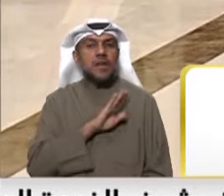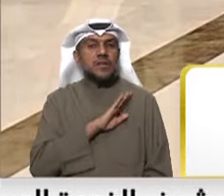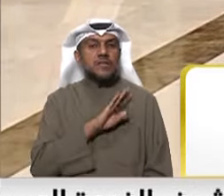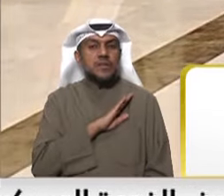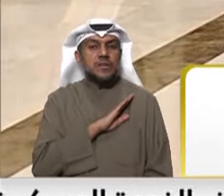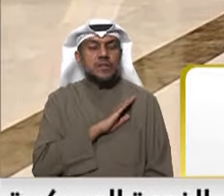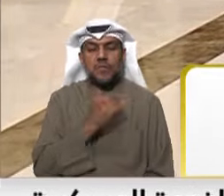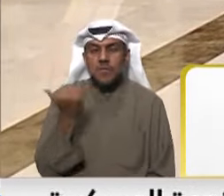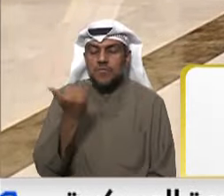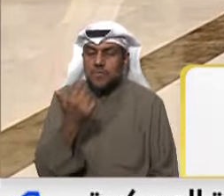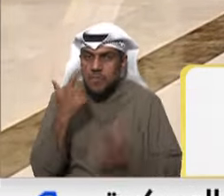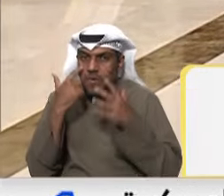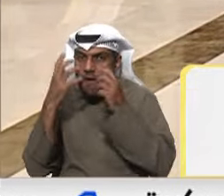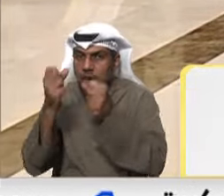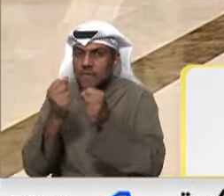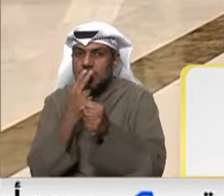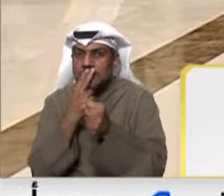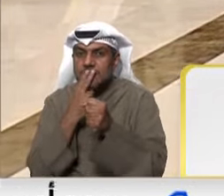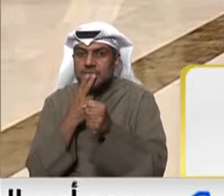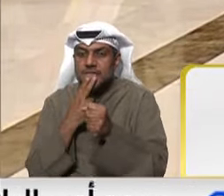لضمان سلامة تخزينها